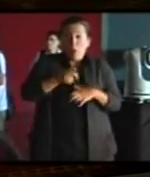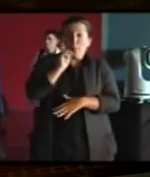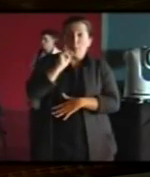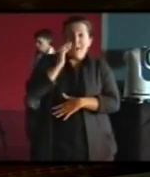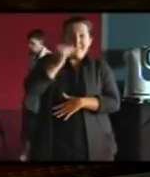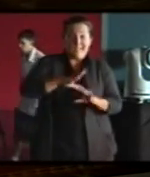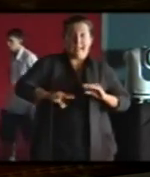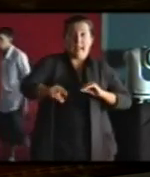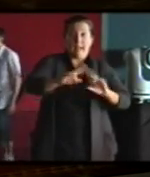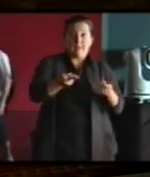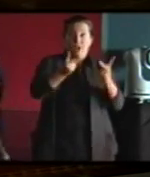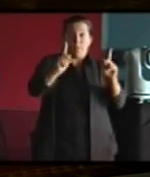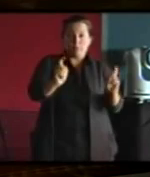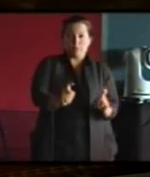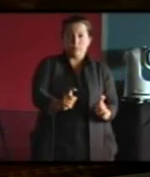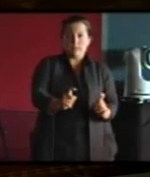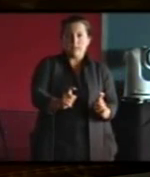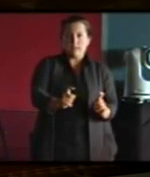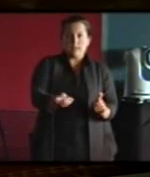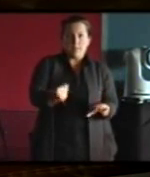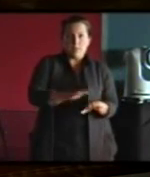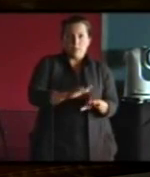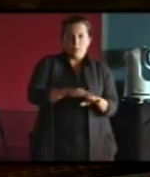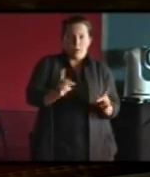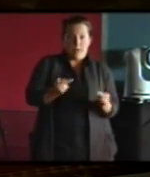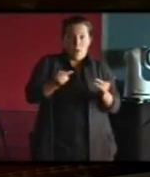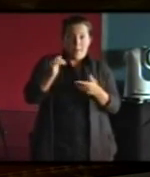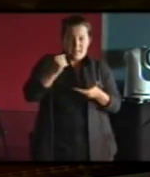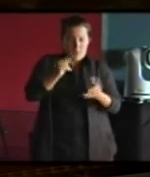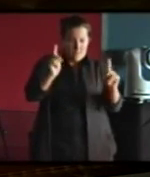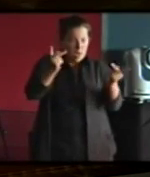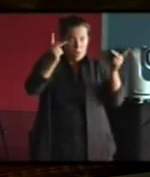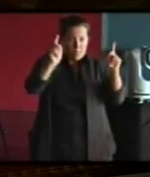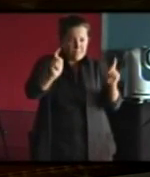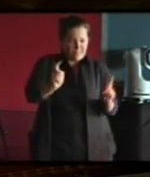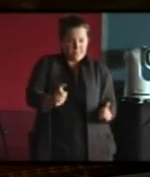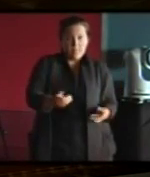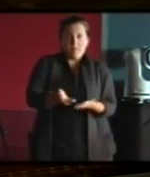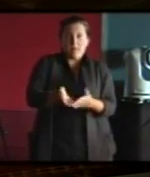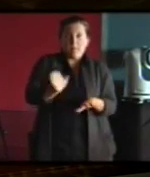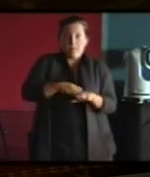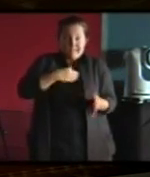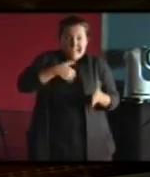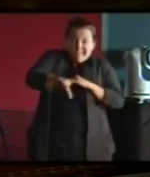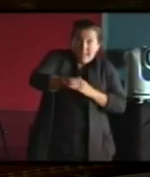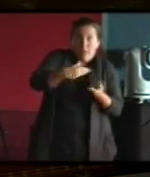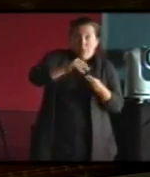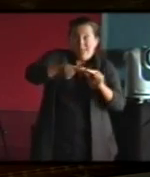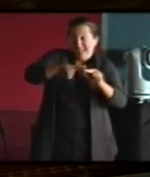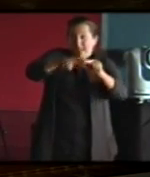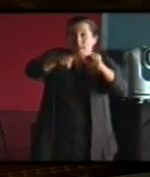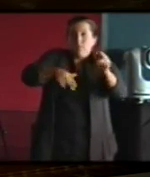ils voient la valeur de leur patrimoine tomber à toute vitesse et la part de l'investissement qu'il faut rajouter